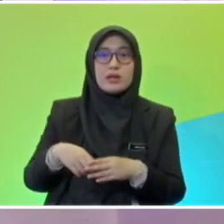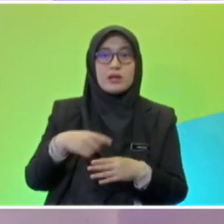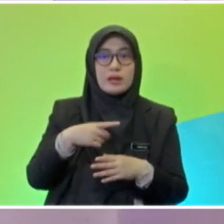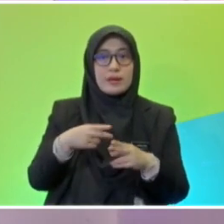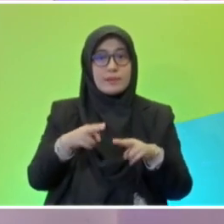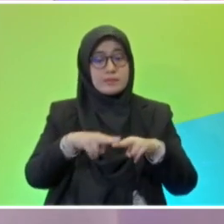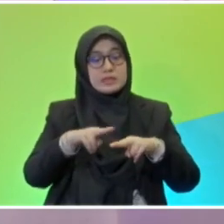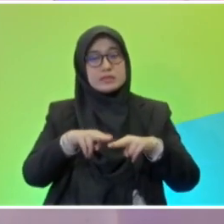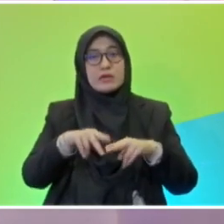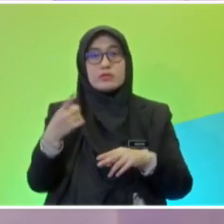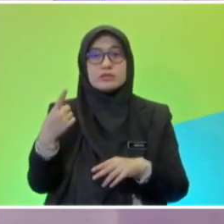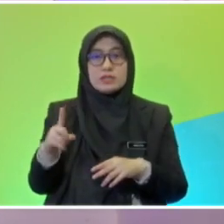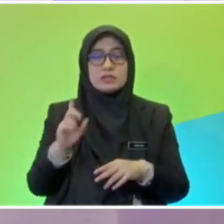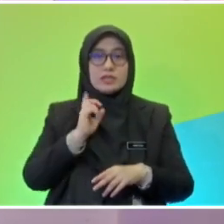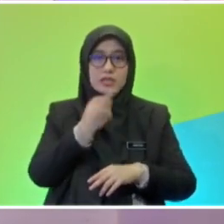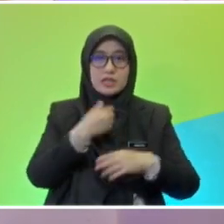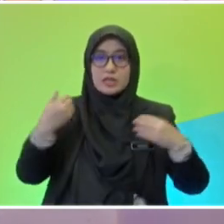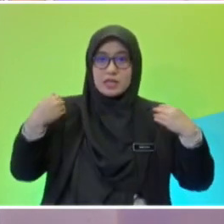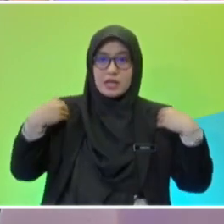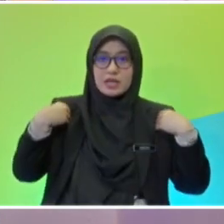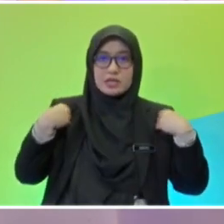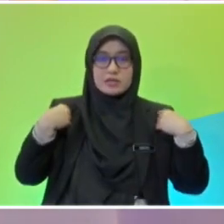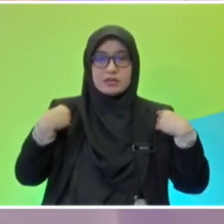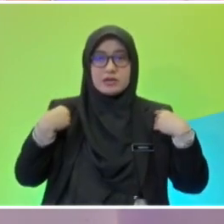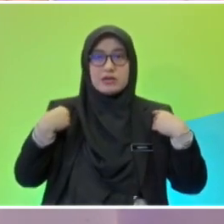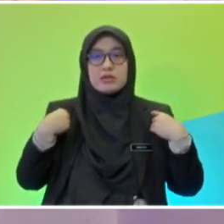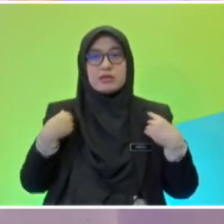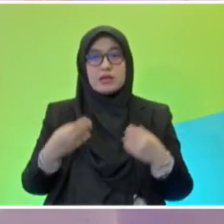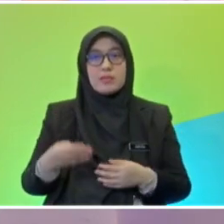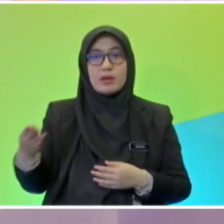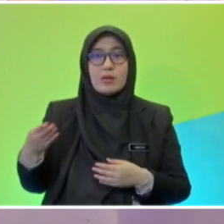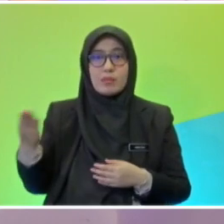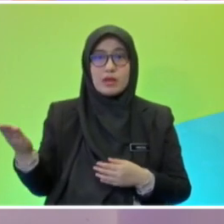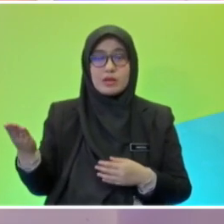kita ada persenjataan berat bukan sekadar bahwa